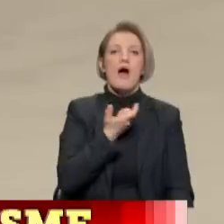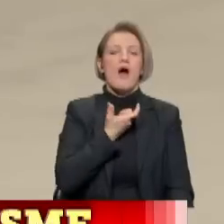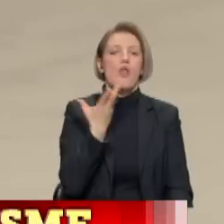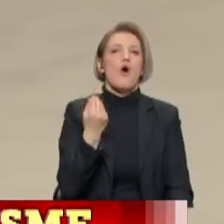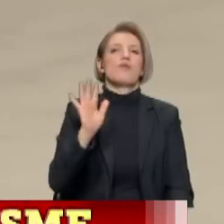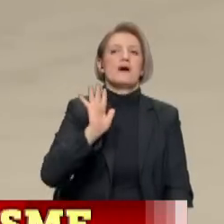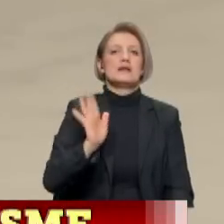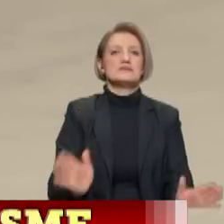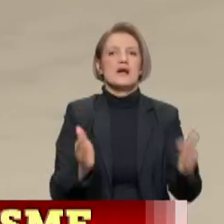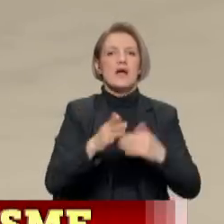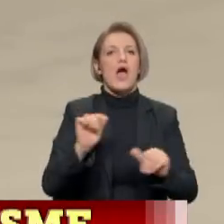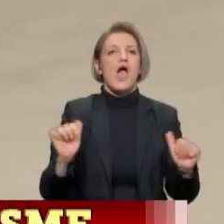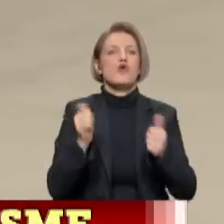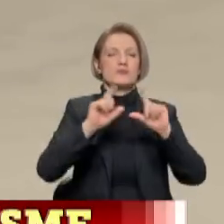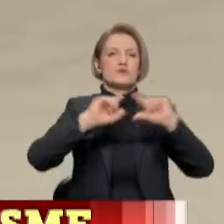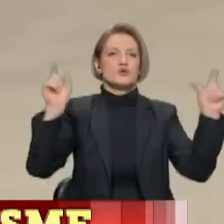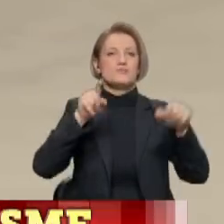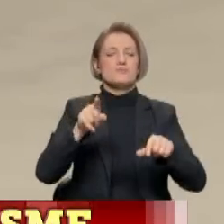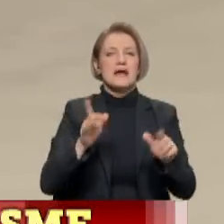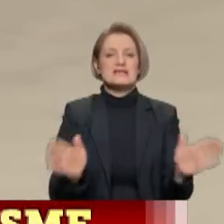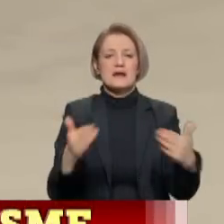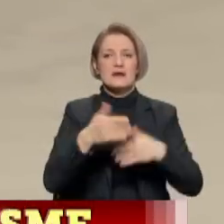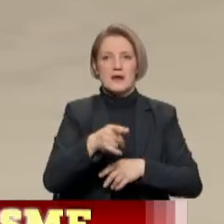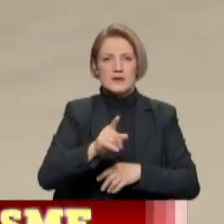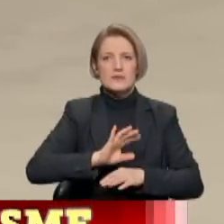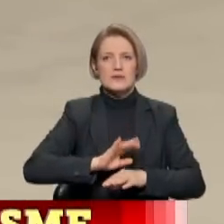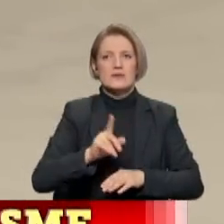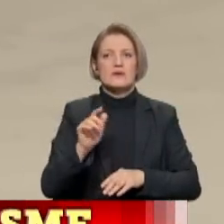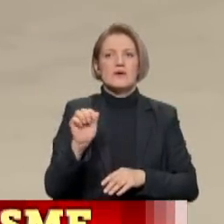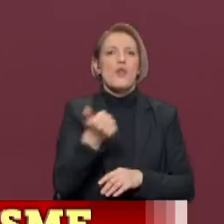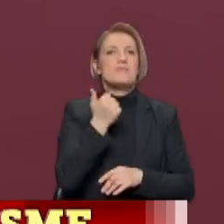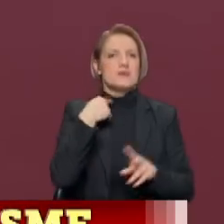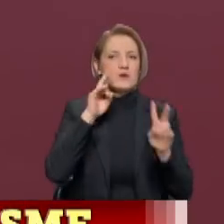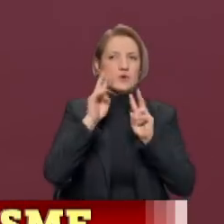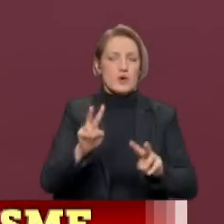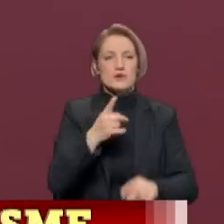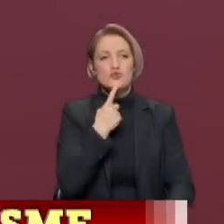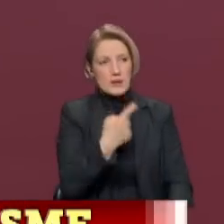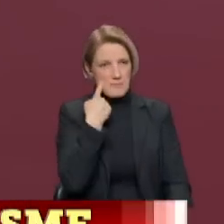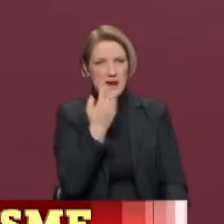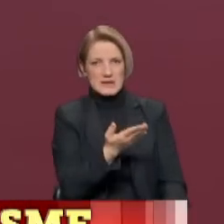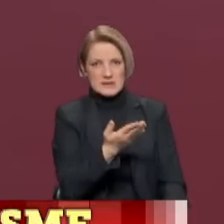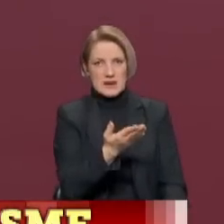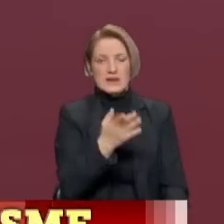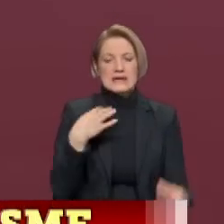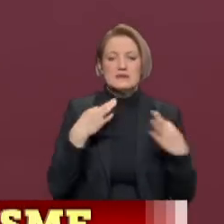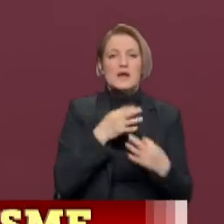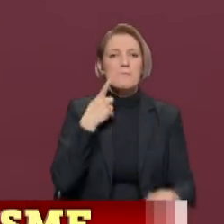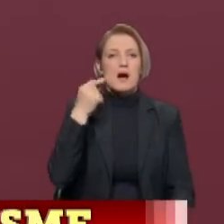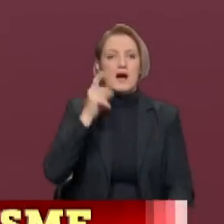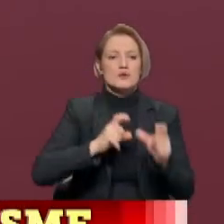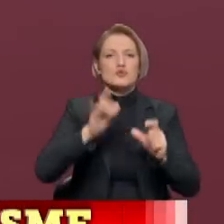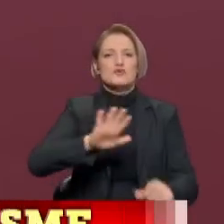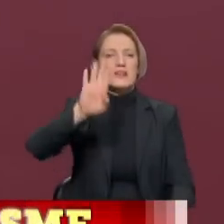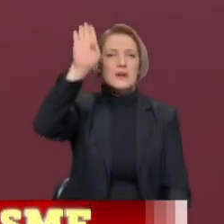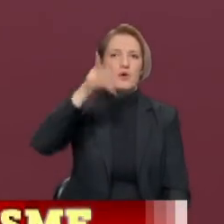olmaz. Sendikalar en önemli kurumdur. Sendikalaşmayı fevkalade önemli görüyoruz. Söyleme bakarsan Sayın Bakan sosyal